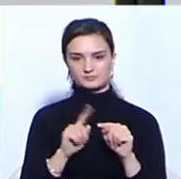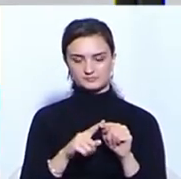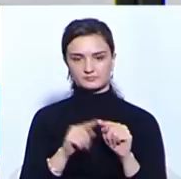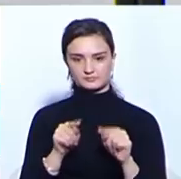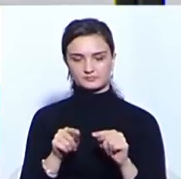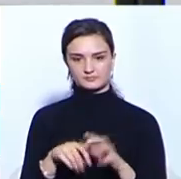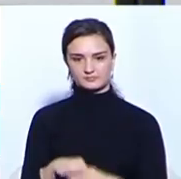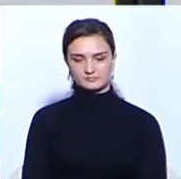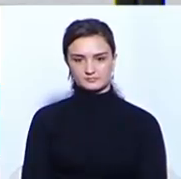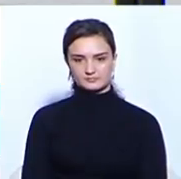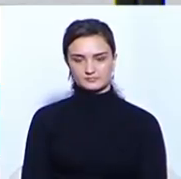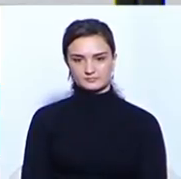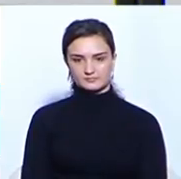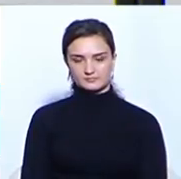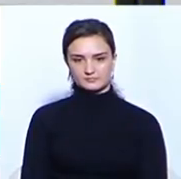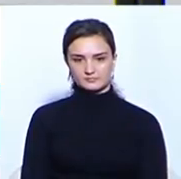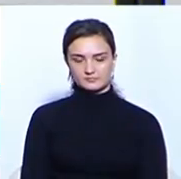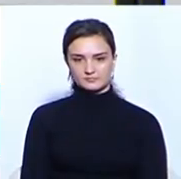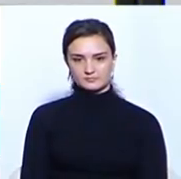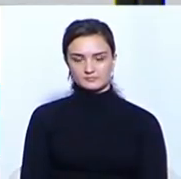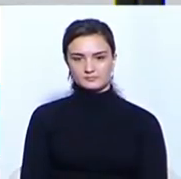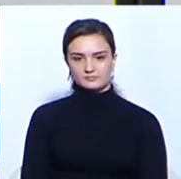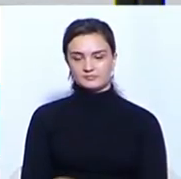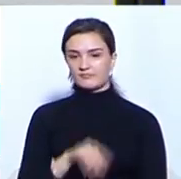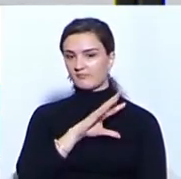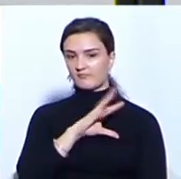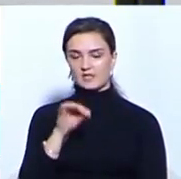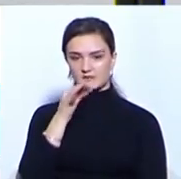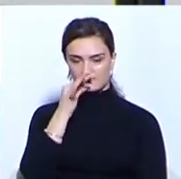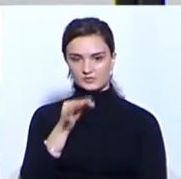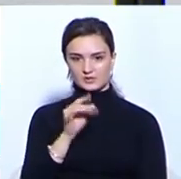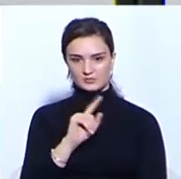ამ ჰორმონში. მაგრამ ერთი რამ კი მინდა აუცილებლად ყველა პაციენტს უთხრა, რომ